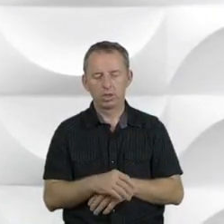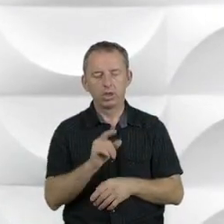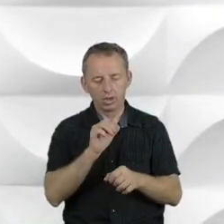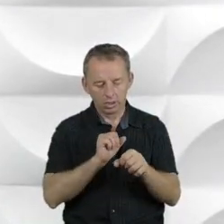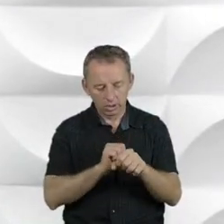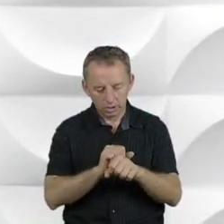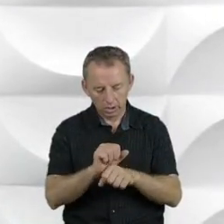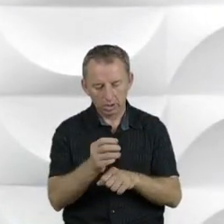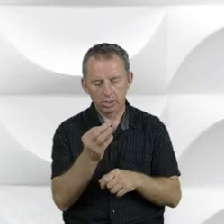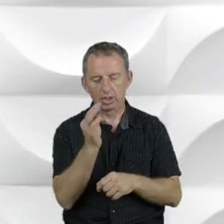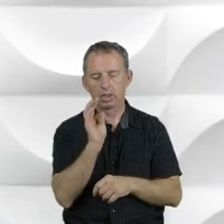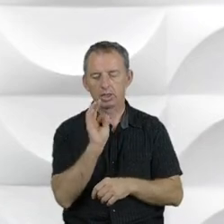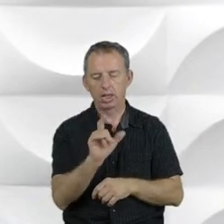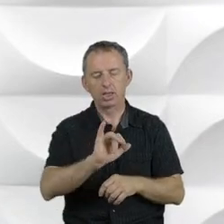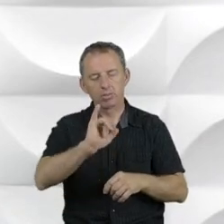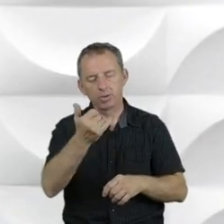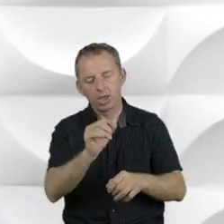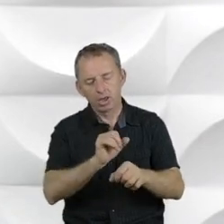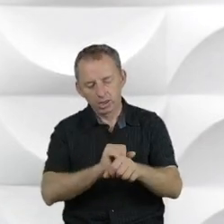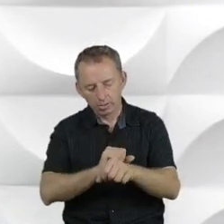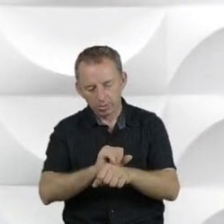jesteś takim, jakim jesteś.